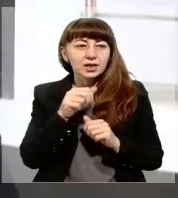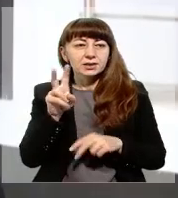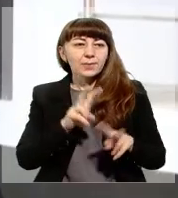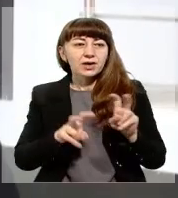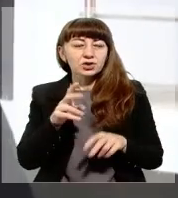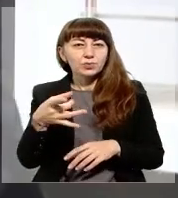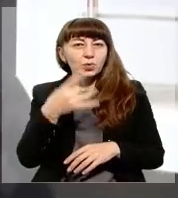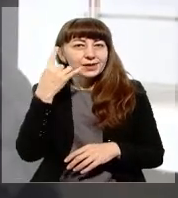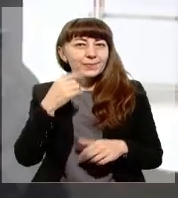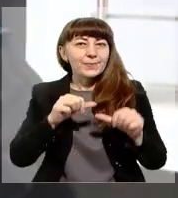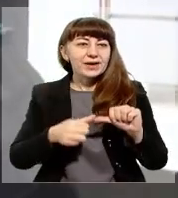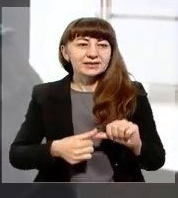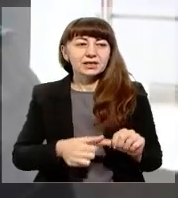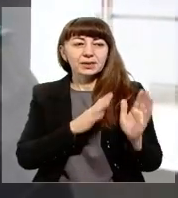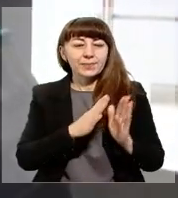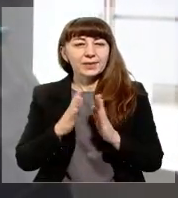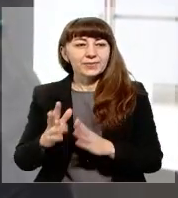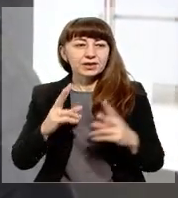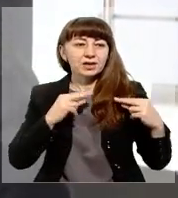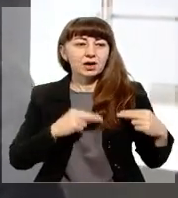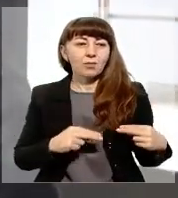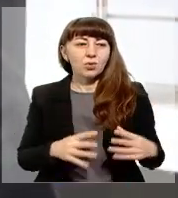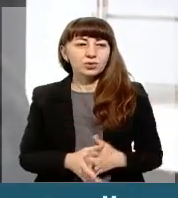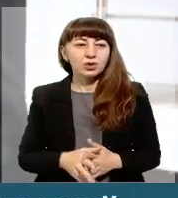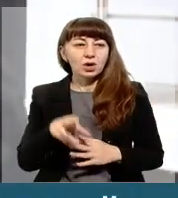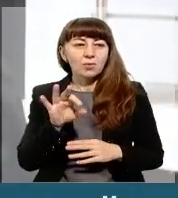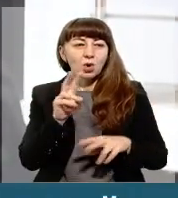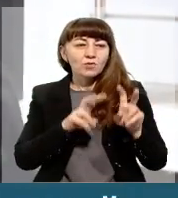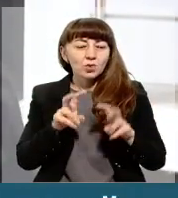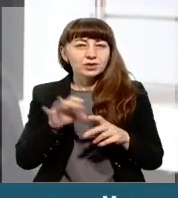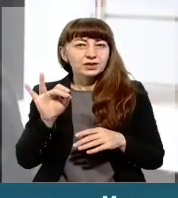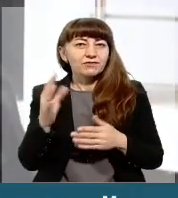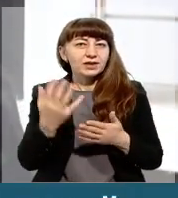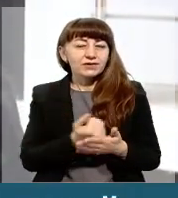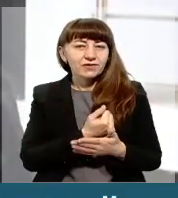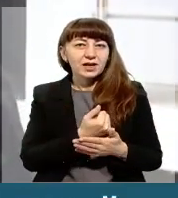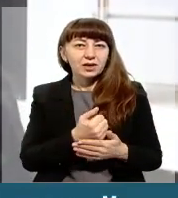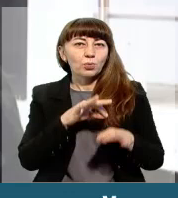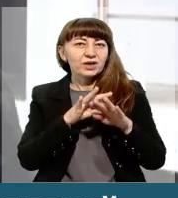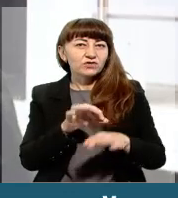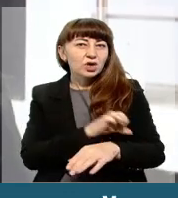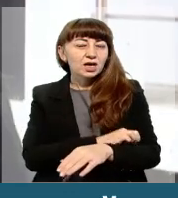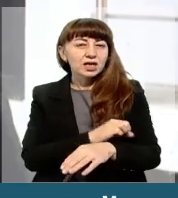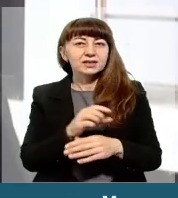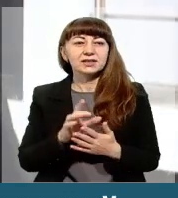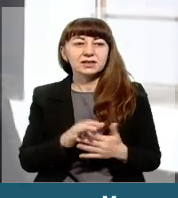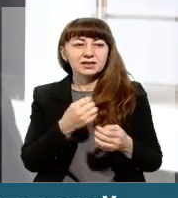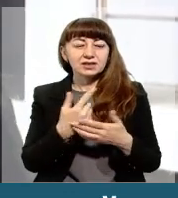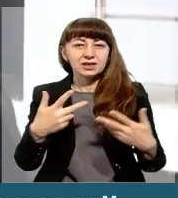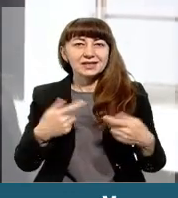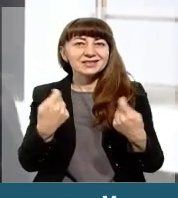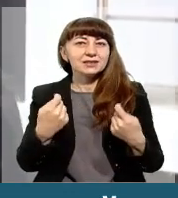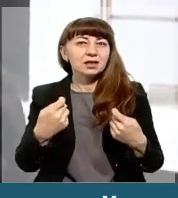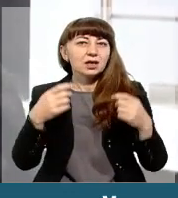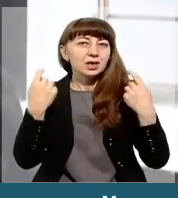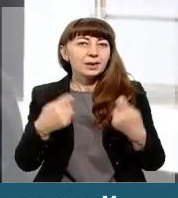Казахстан ведется постоянная планомерная работа по поиску и выявлению контрабанды наркотических средств, а также незаконного оборота, также